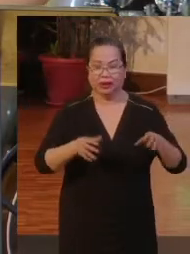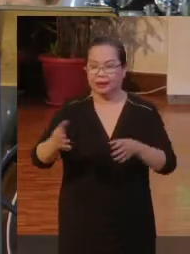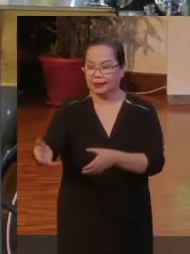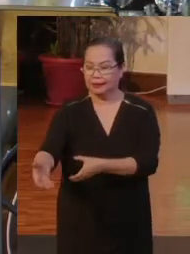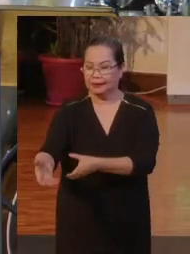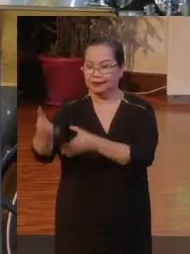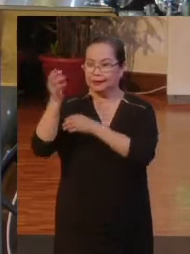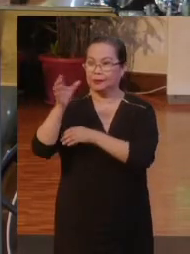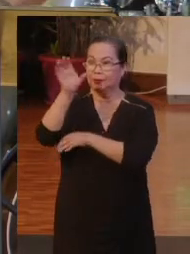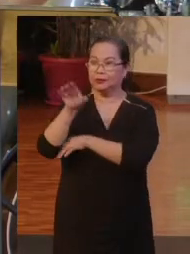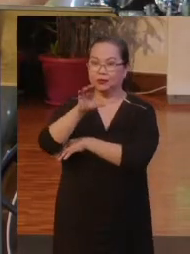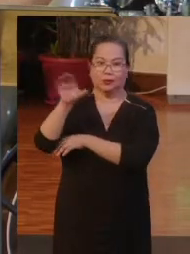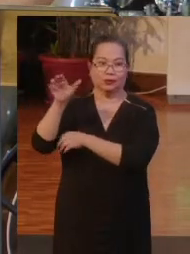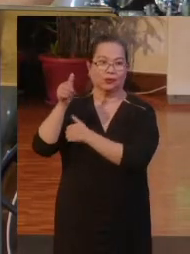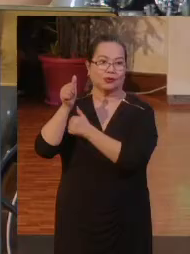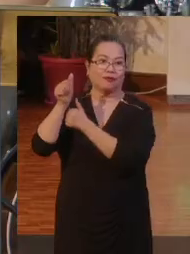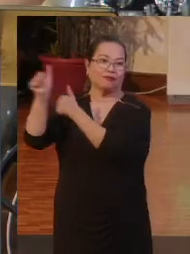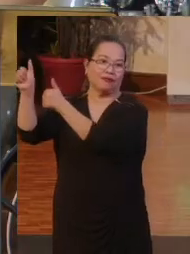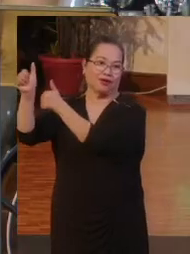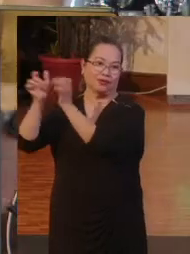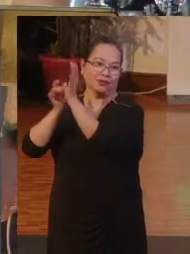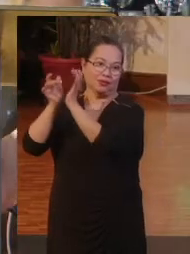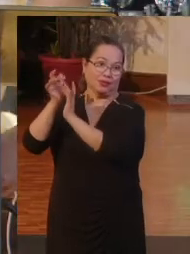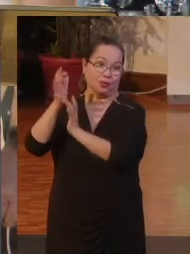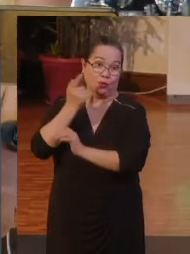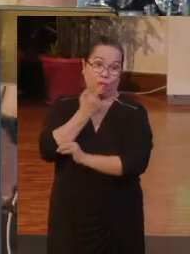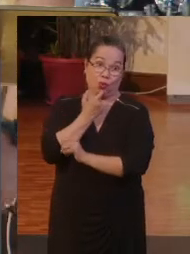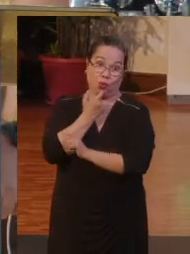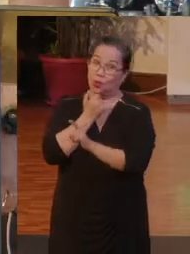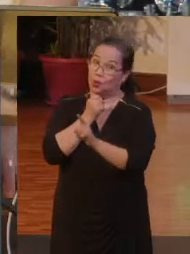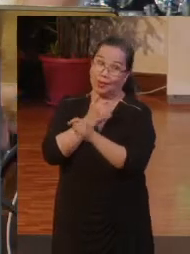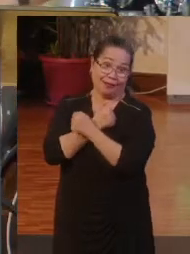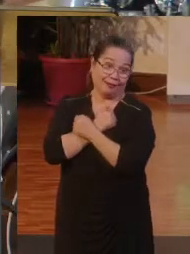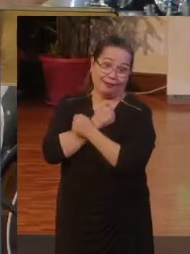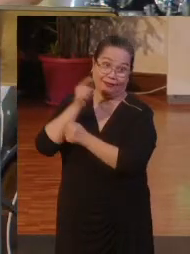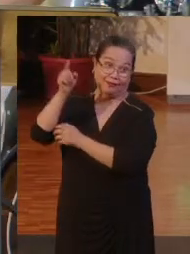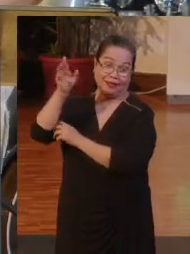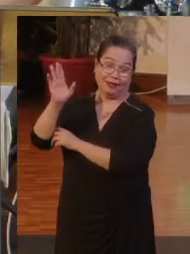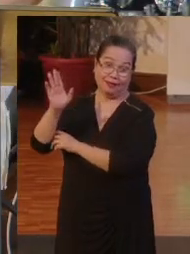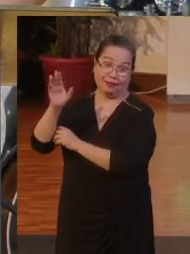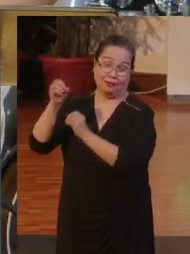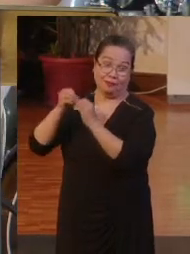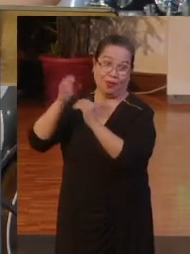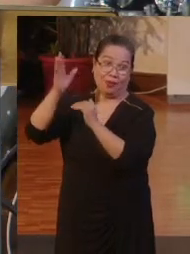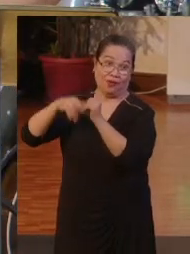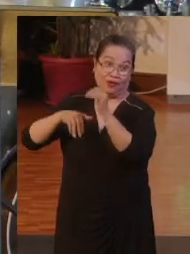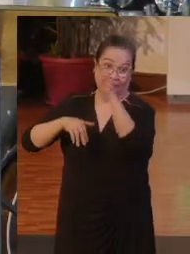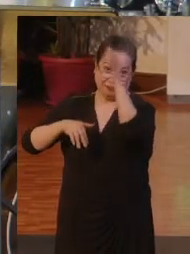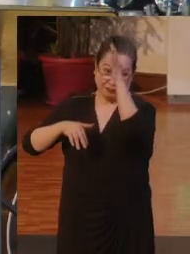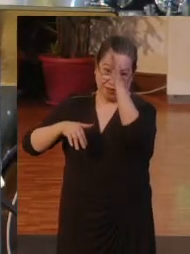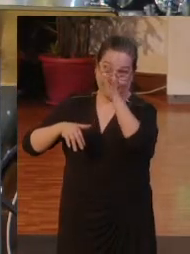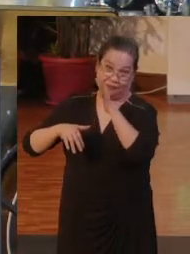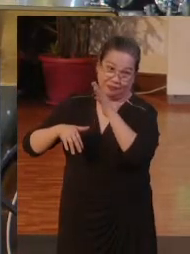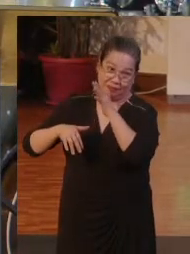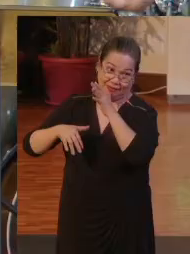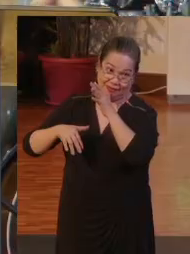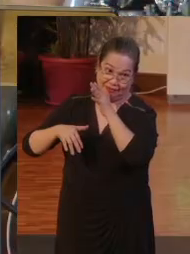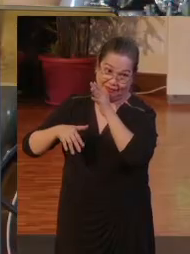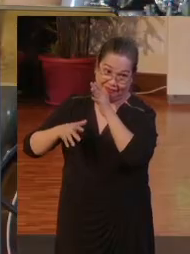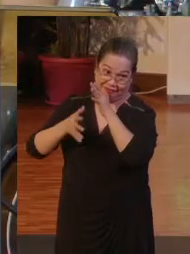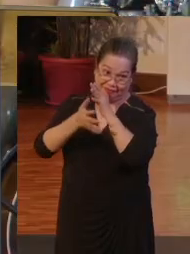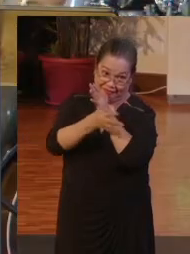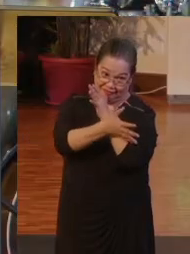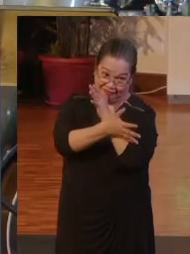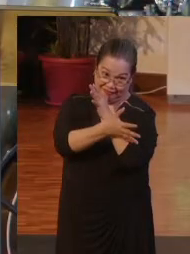daily and follow me. Whoever does not love me more than father or mother, whoever does not love me